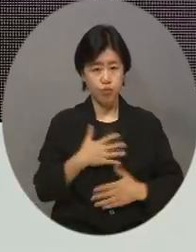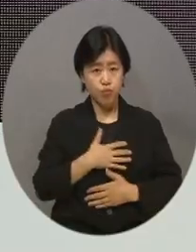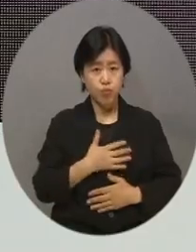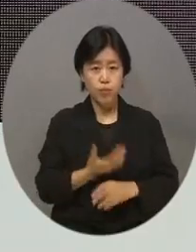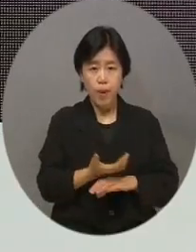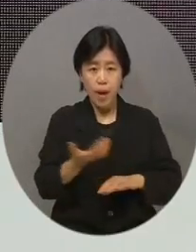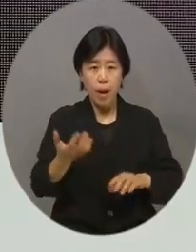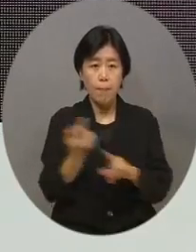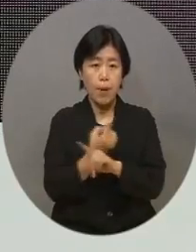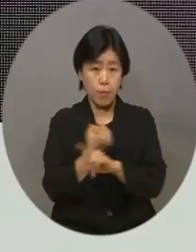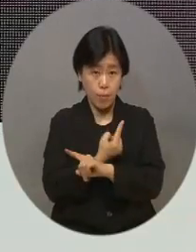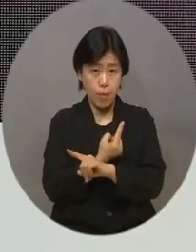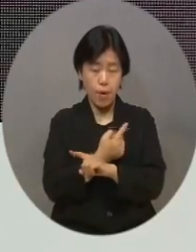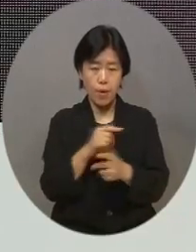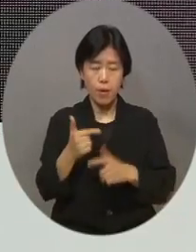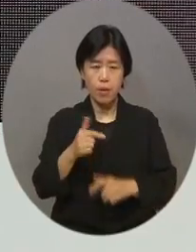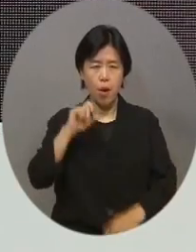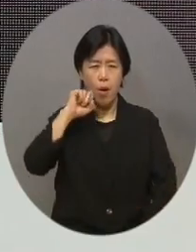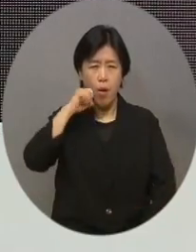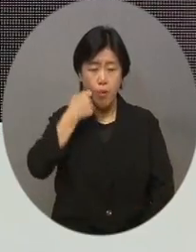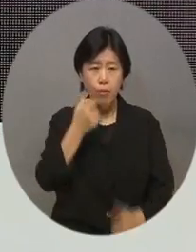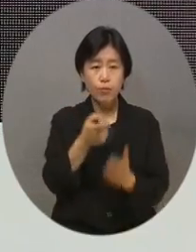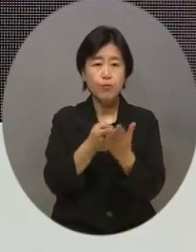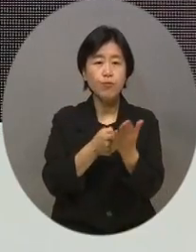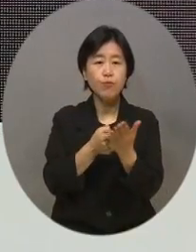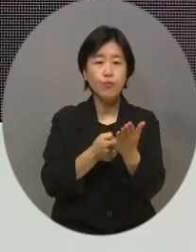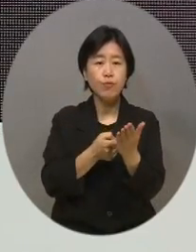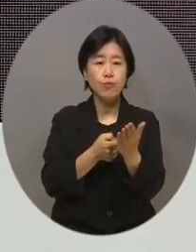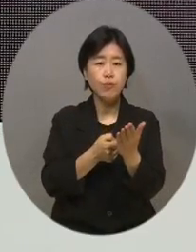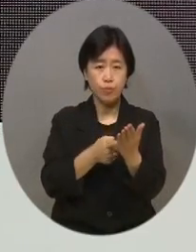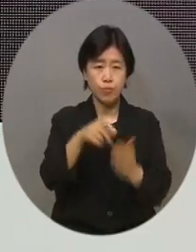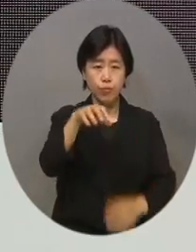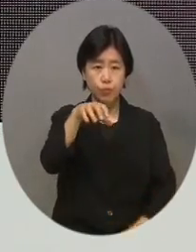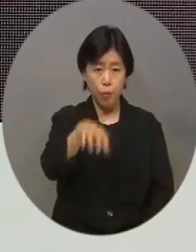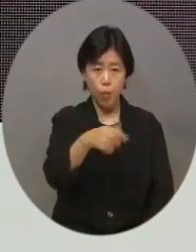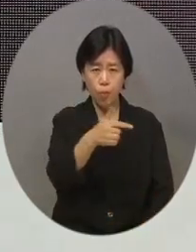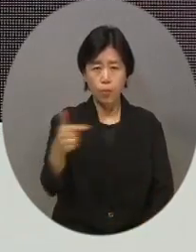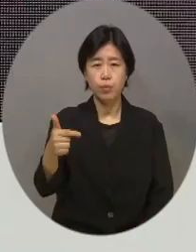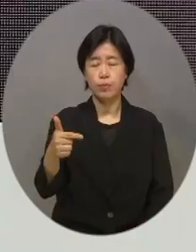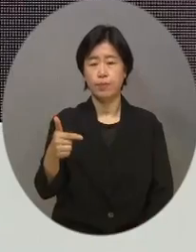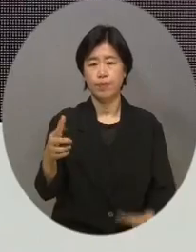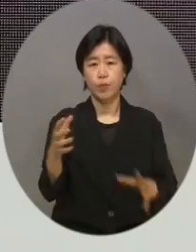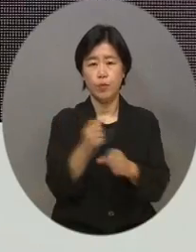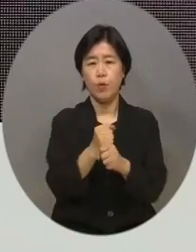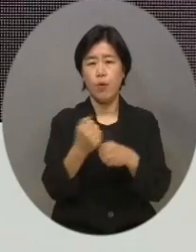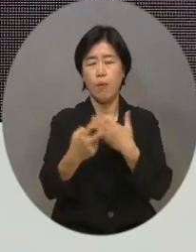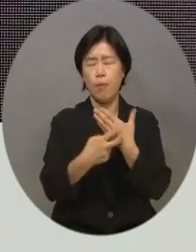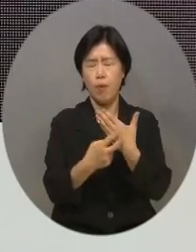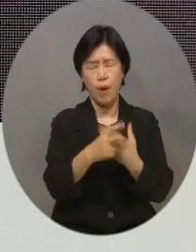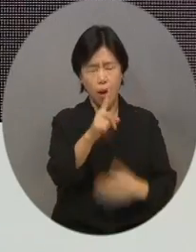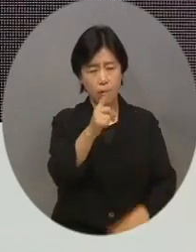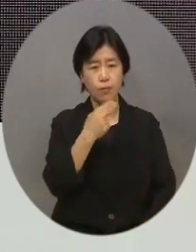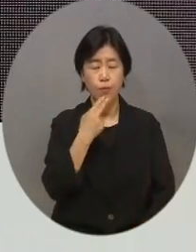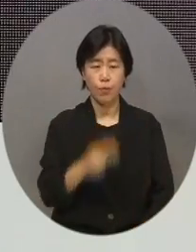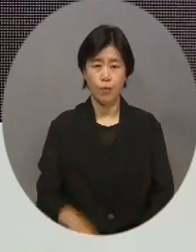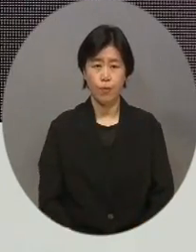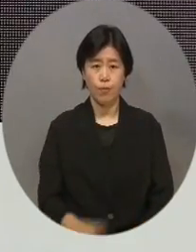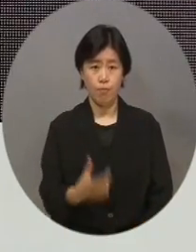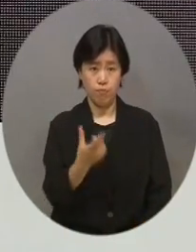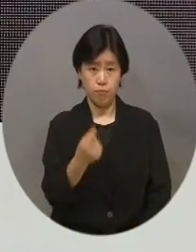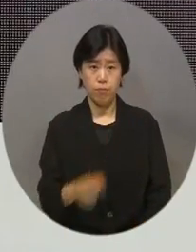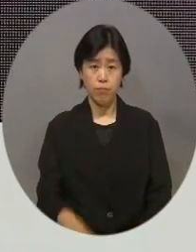높은 의료시술을 전문적으로 시행하는 상급종합병원이 한 곳도 없다는 사실이 놀랍지